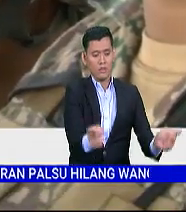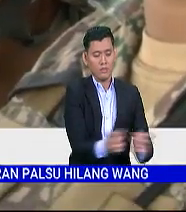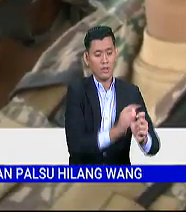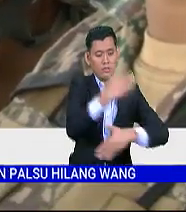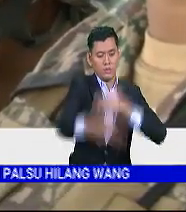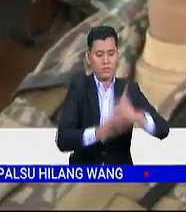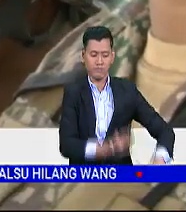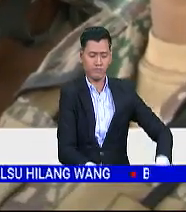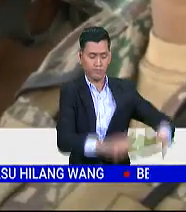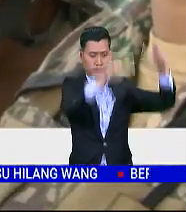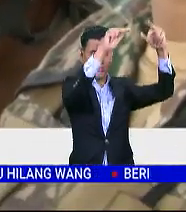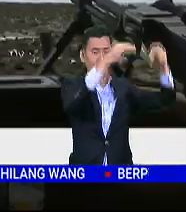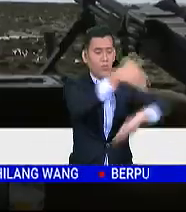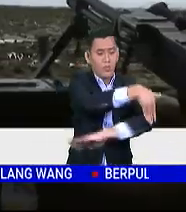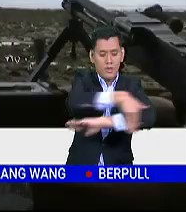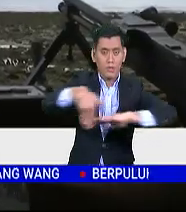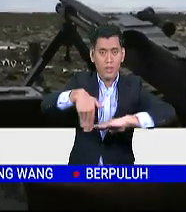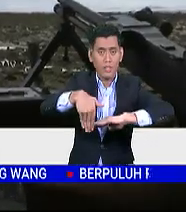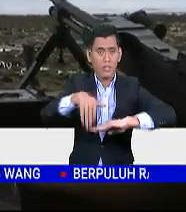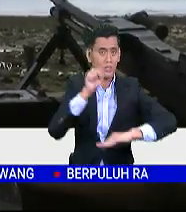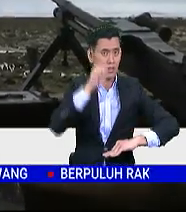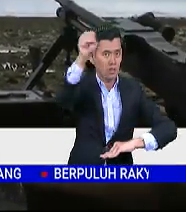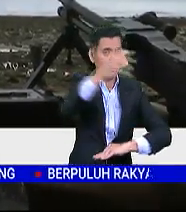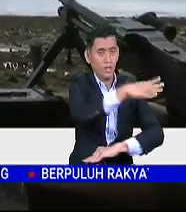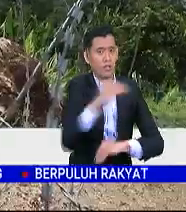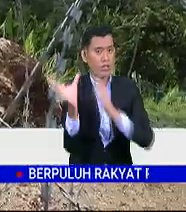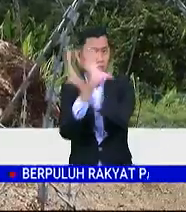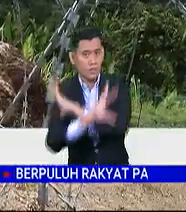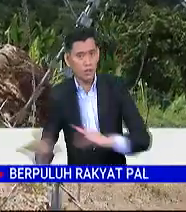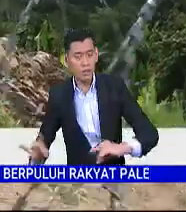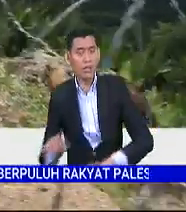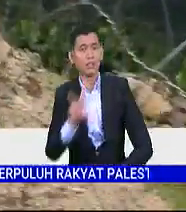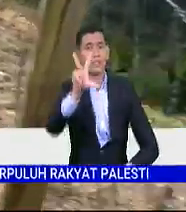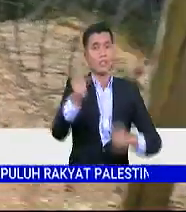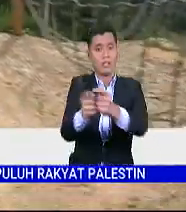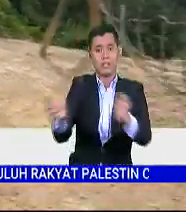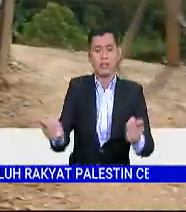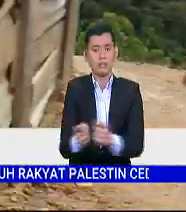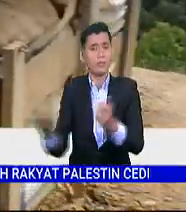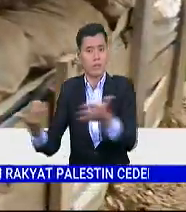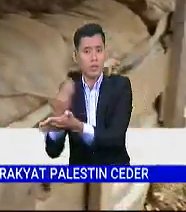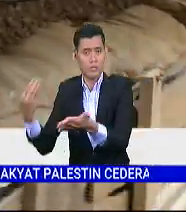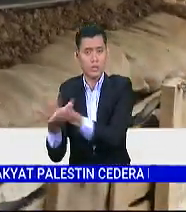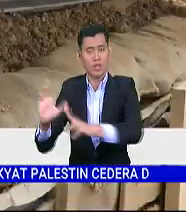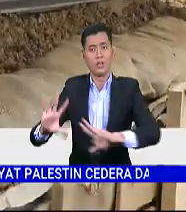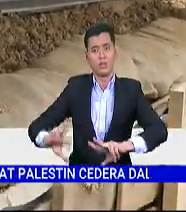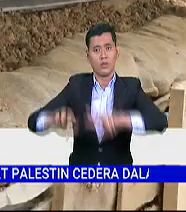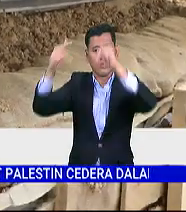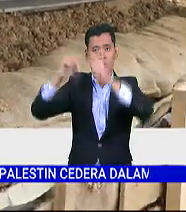proses pembinaan di sempadan Sabah dan Sarawak dan 3 buah pos baru akan dibina pada tahun ini.